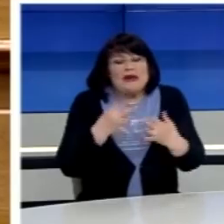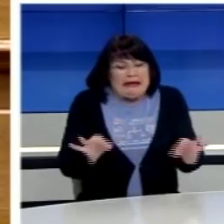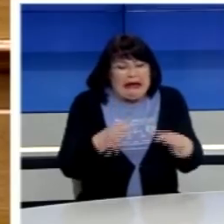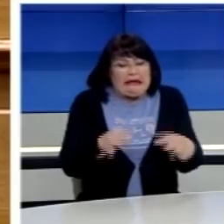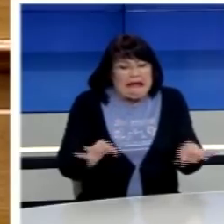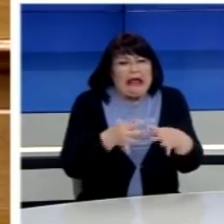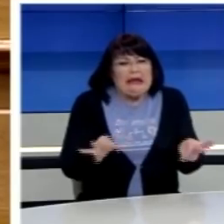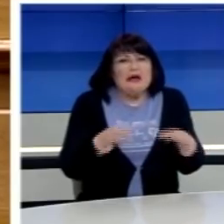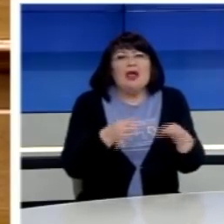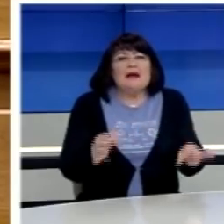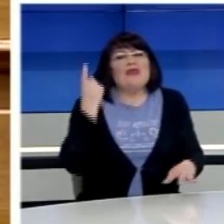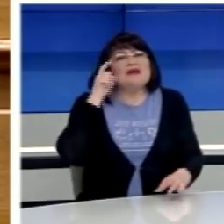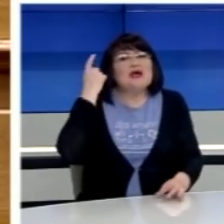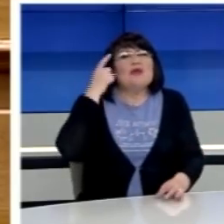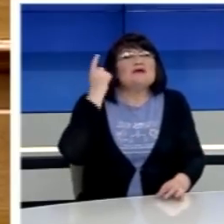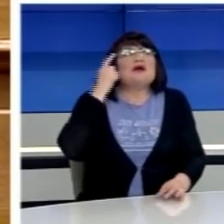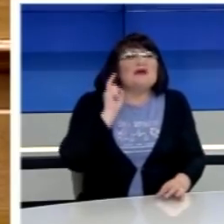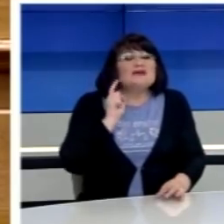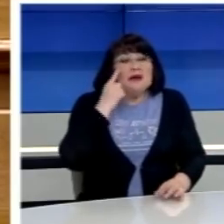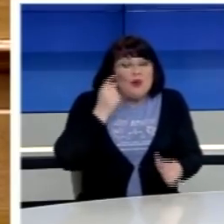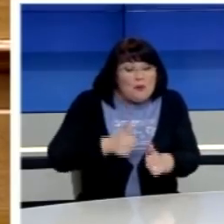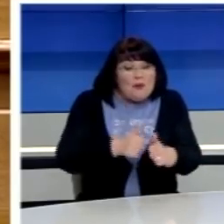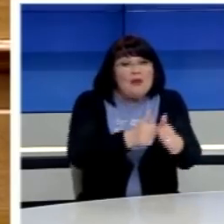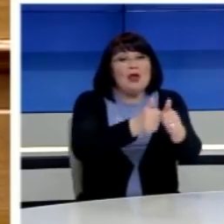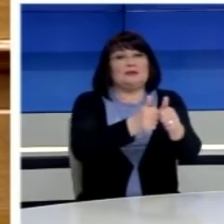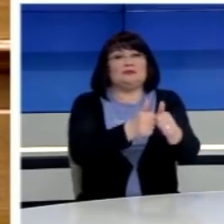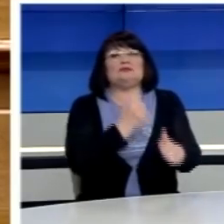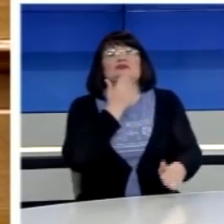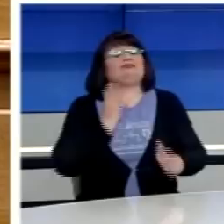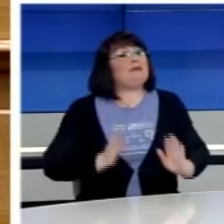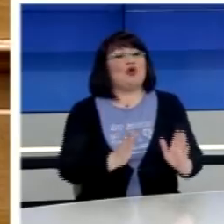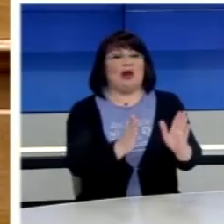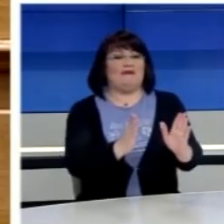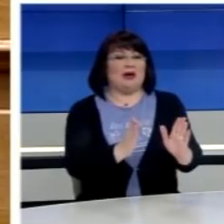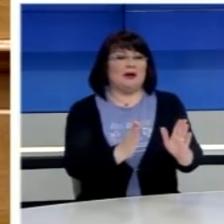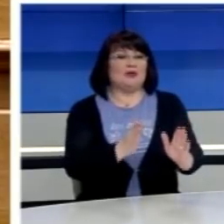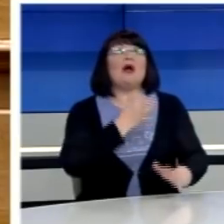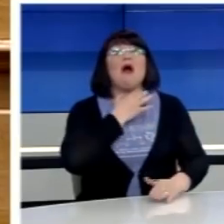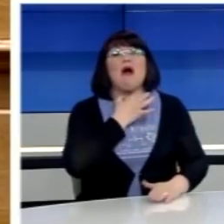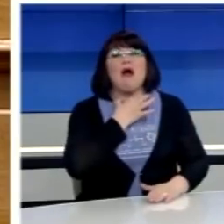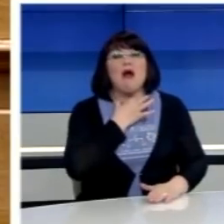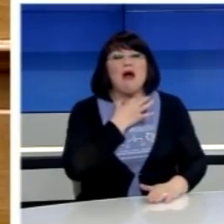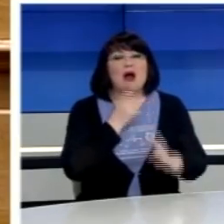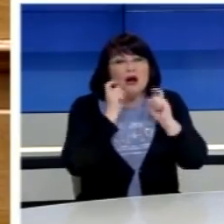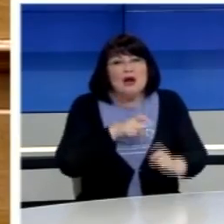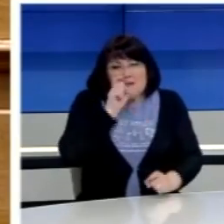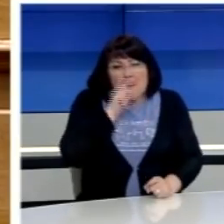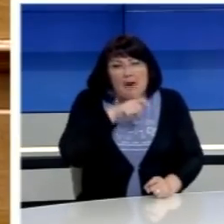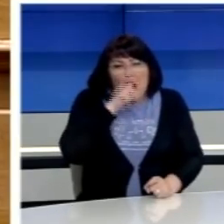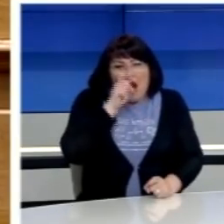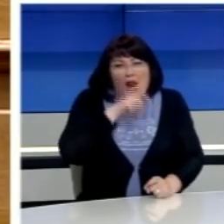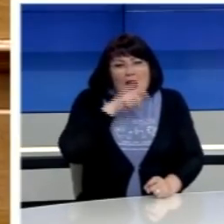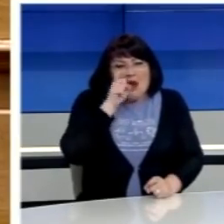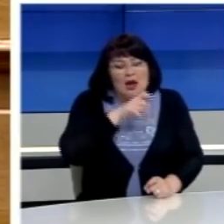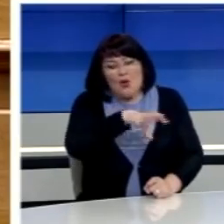αυτά έχουν. Ή ακόμα και αν μπορούν να παρακολουθήσουν τους ρυθμούς, αναγκάζονται ακόμα πιο έντονα να παπαγαλίζουν, να